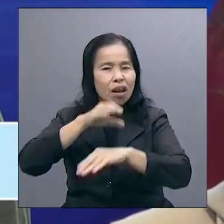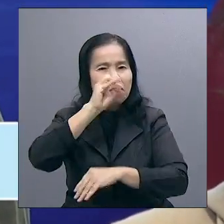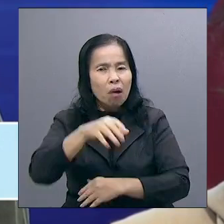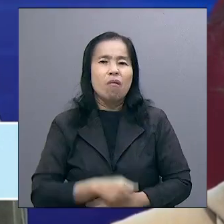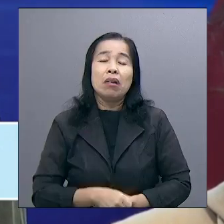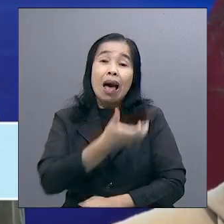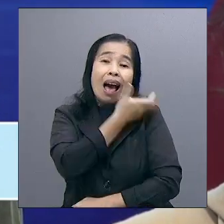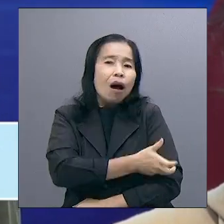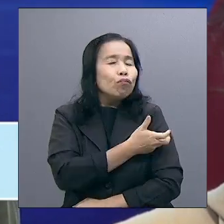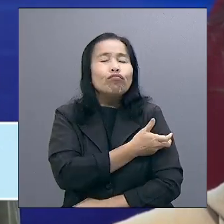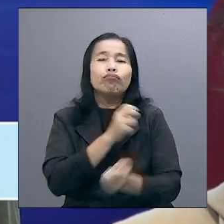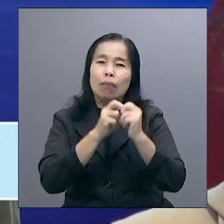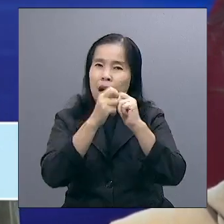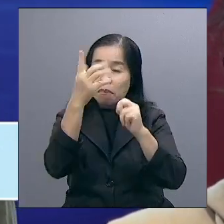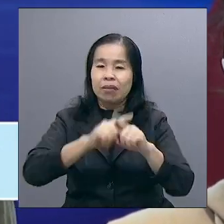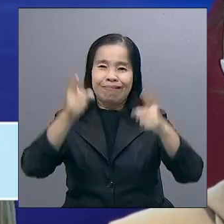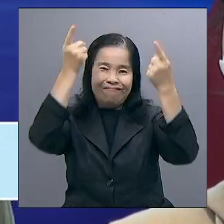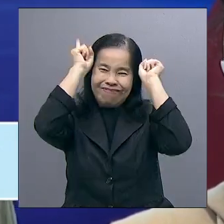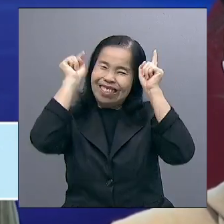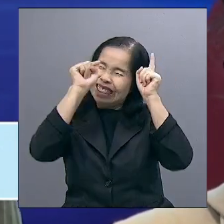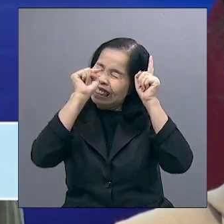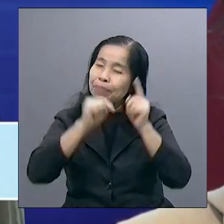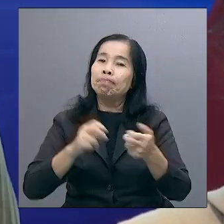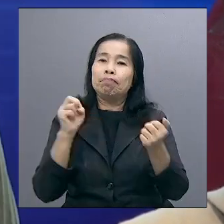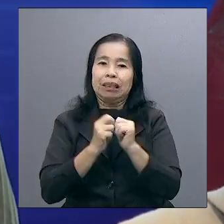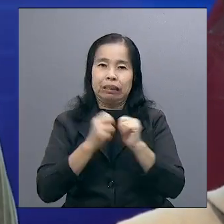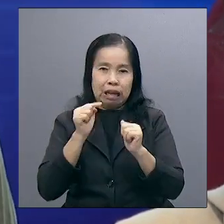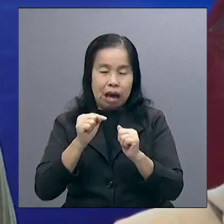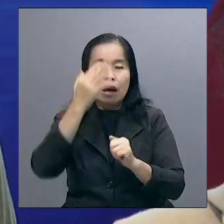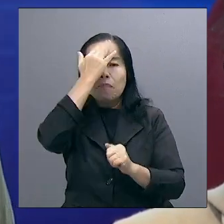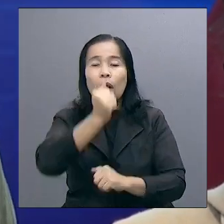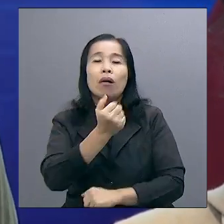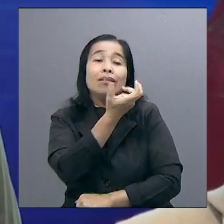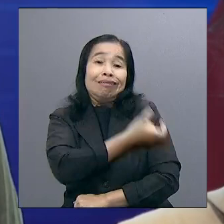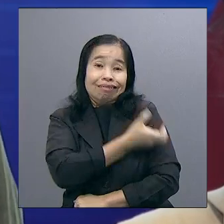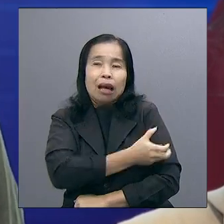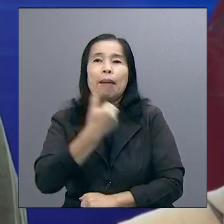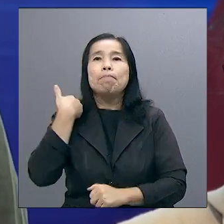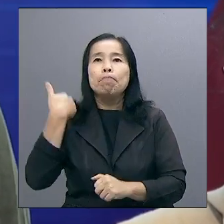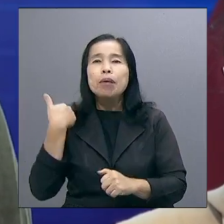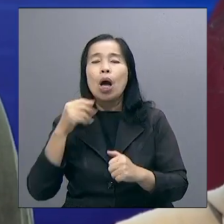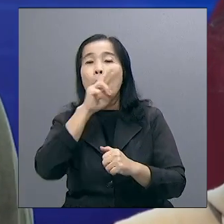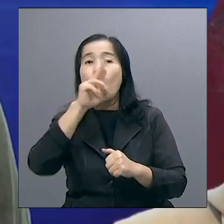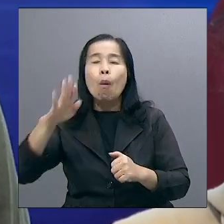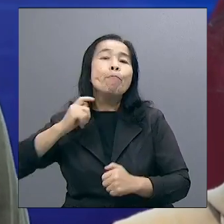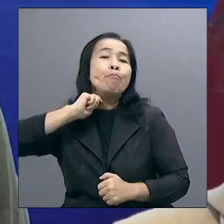ถูกหลอกให้กดล้ก์จากฐนาคาร K-Bank กคร